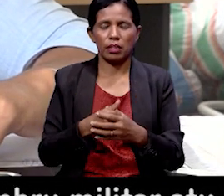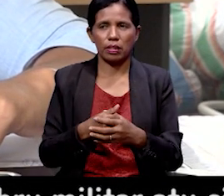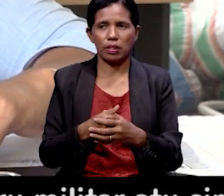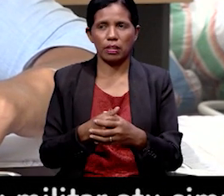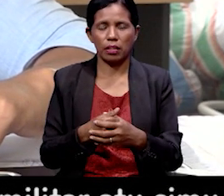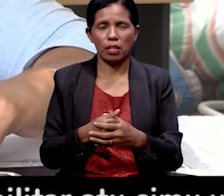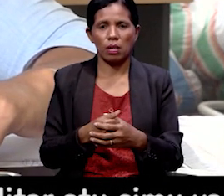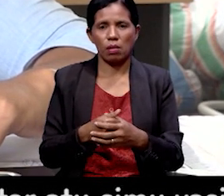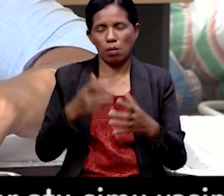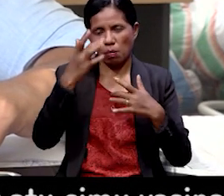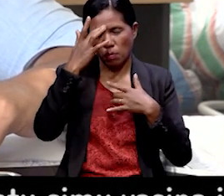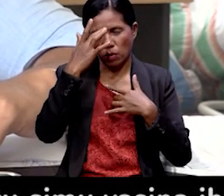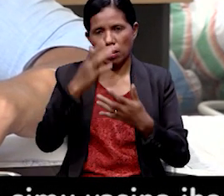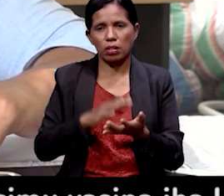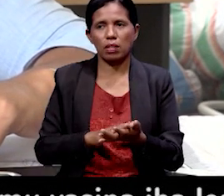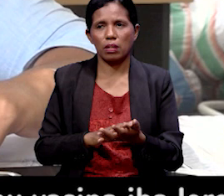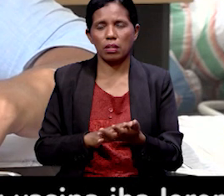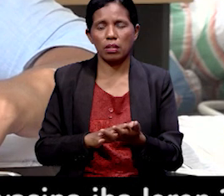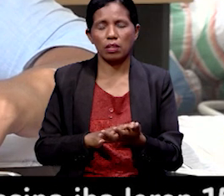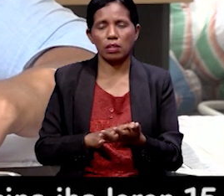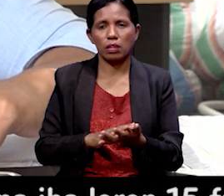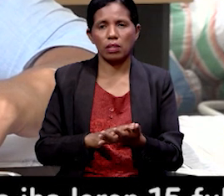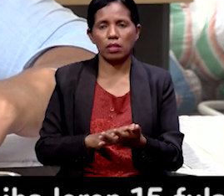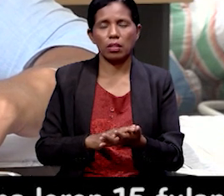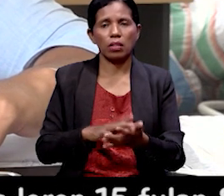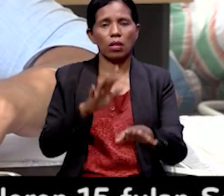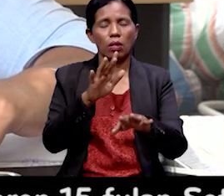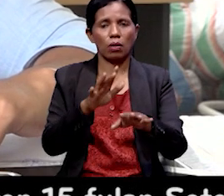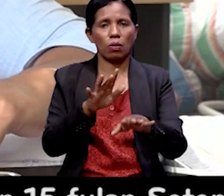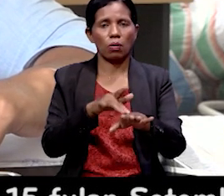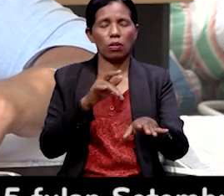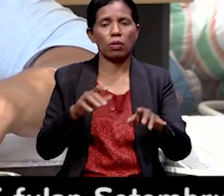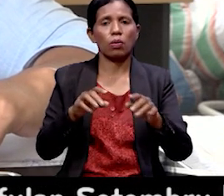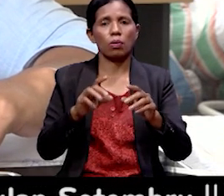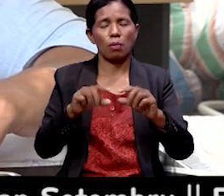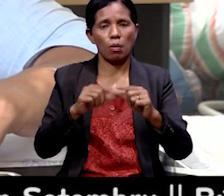virus ne rasik tipu delta atau tipu siraselu idane itu tengki halo